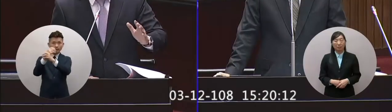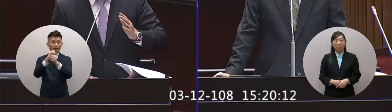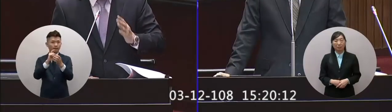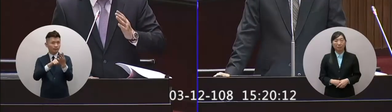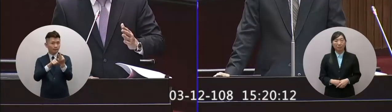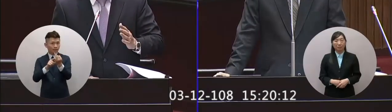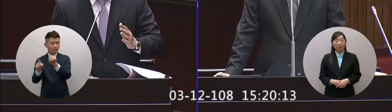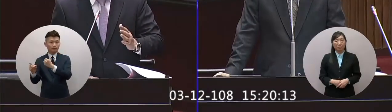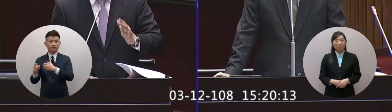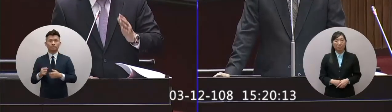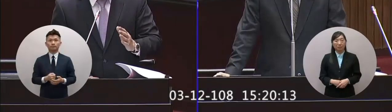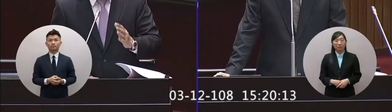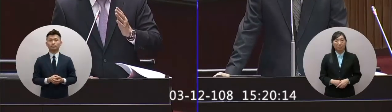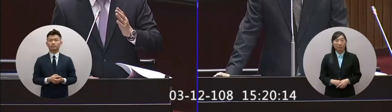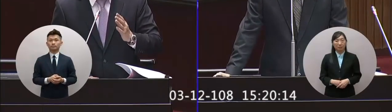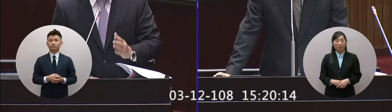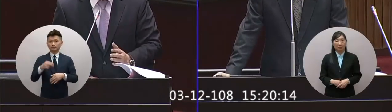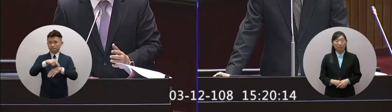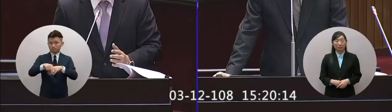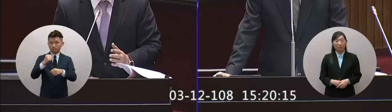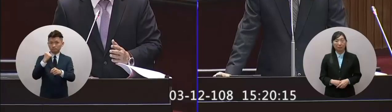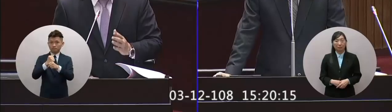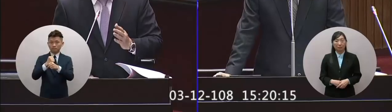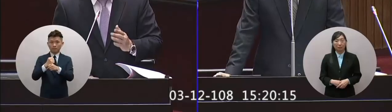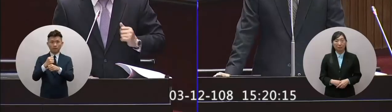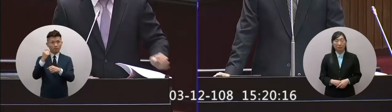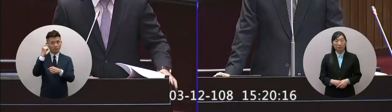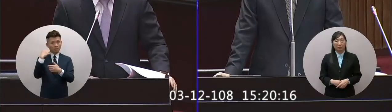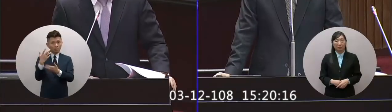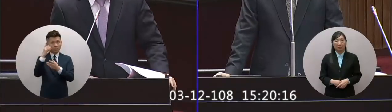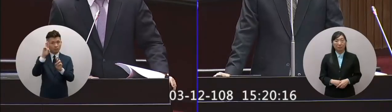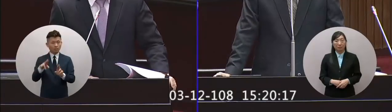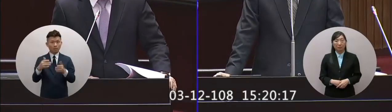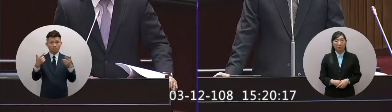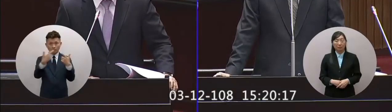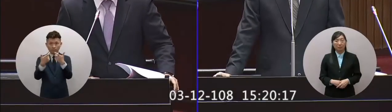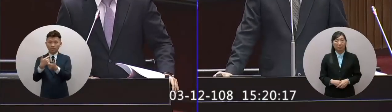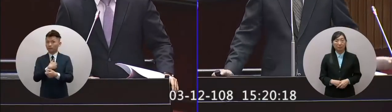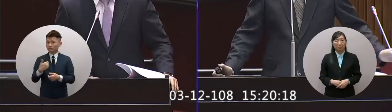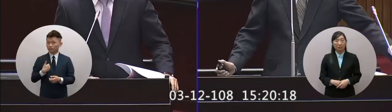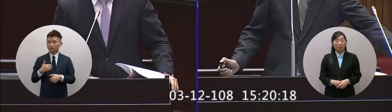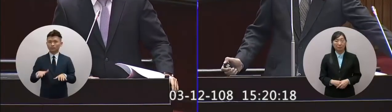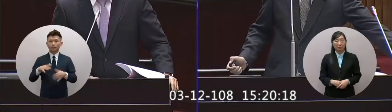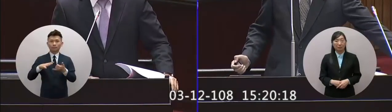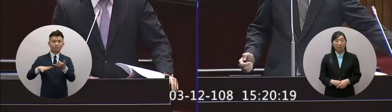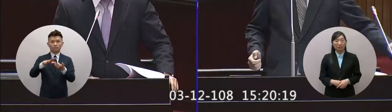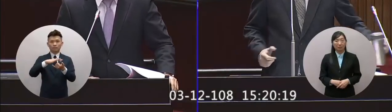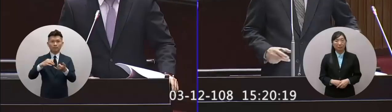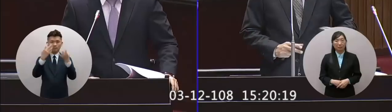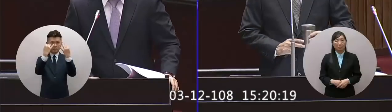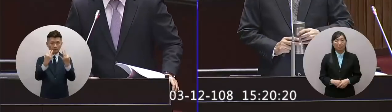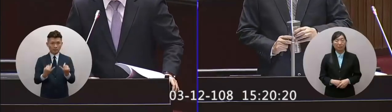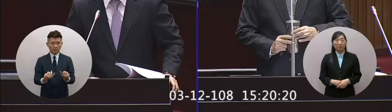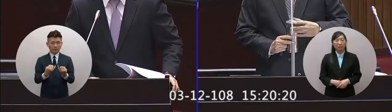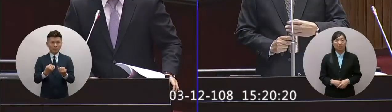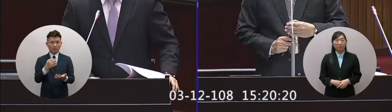么样能够真正做到智慧交通？现在台湾的问题啊，我们有庞大的大数据，那怎么样针